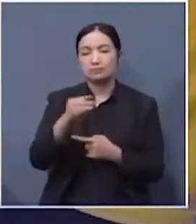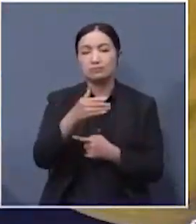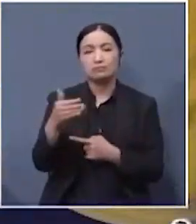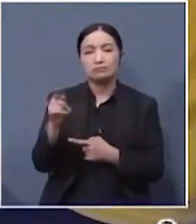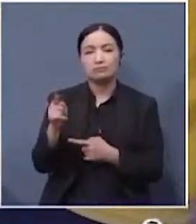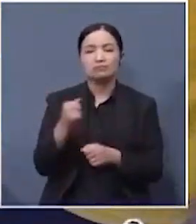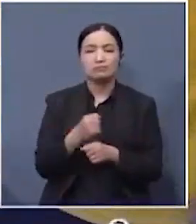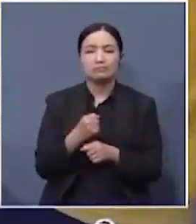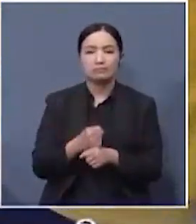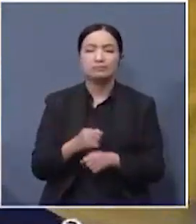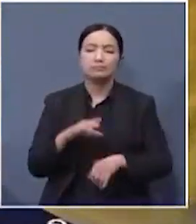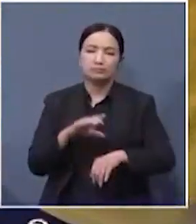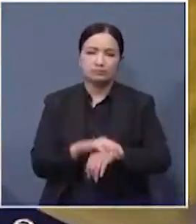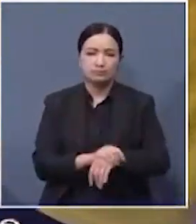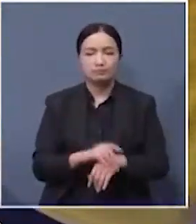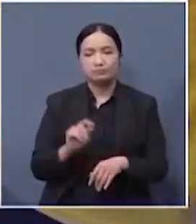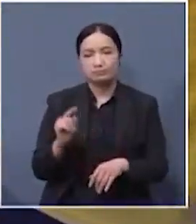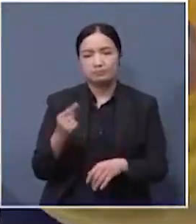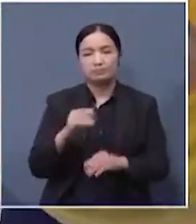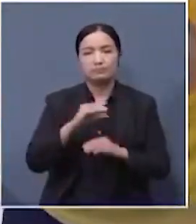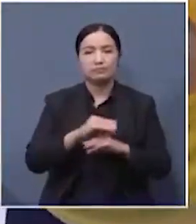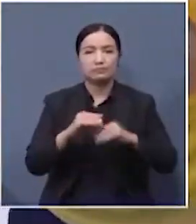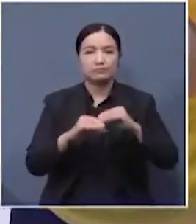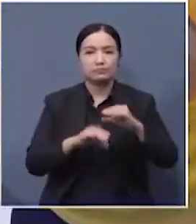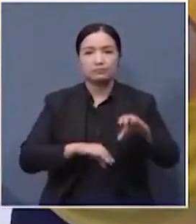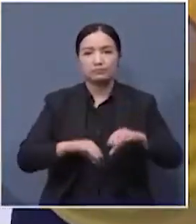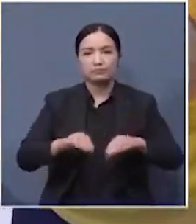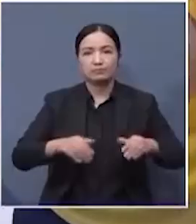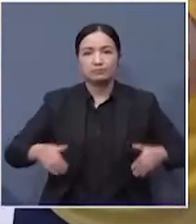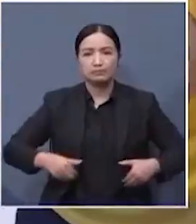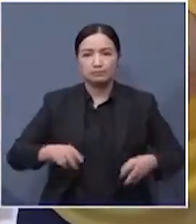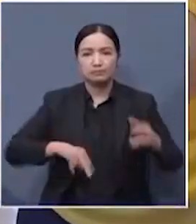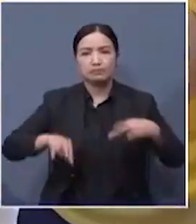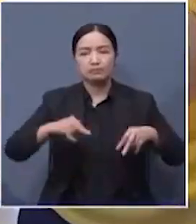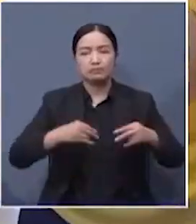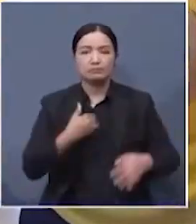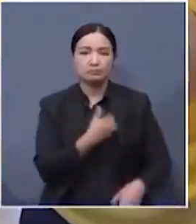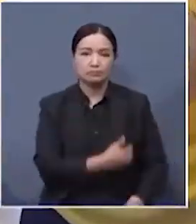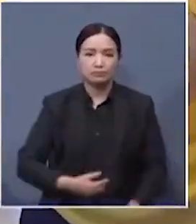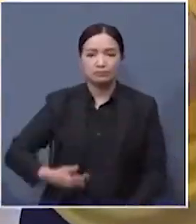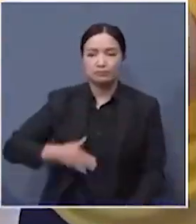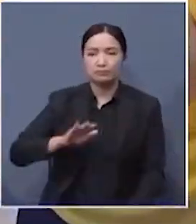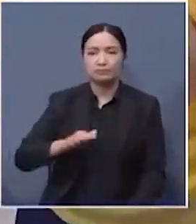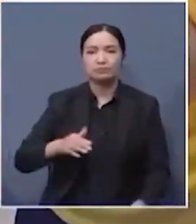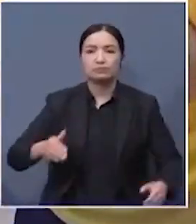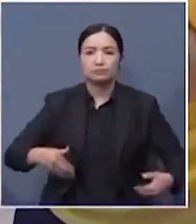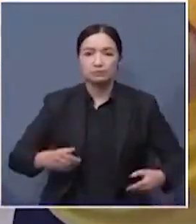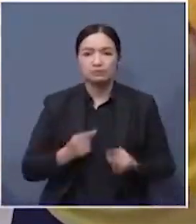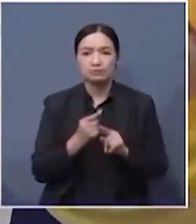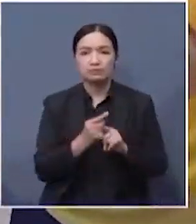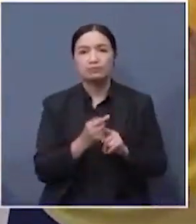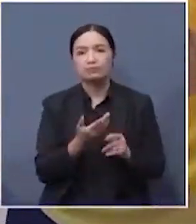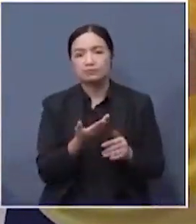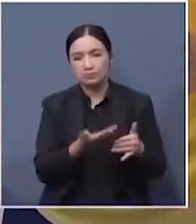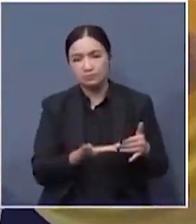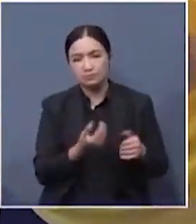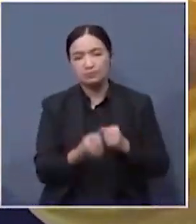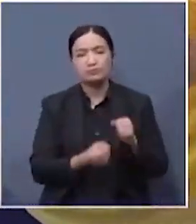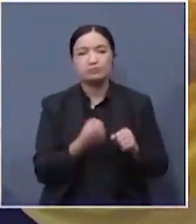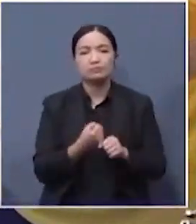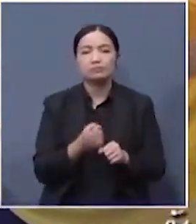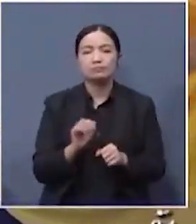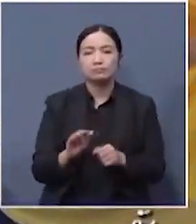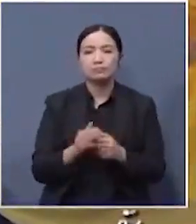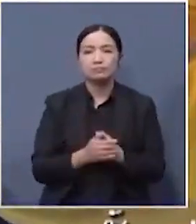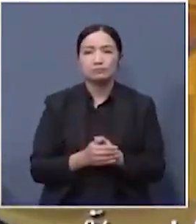จะดำเนินการจับลิงครั้งใหญ่ในโครงการบริหารการจัดการควบคุมดูแลสุขภาพลิงตามแนวปฏิบัติราชการประจำปีของจังหวัดล